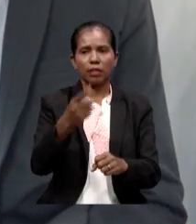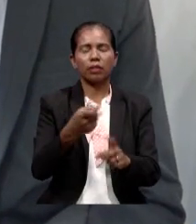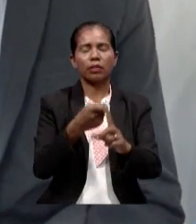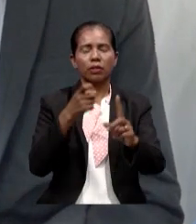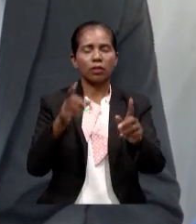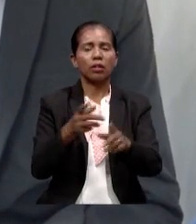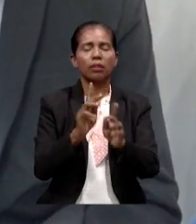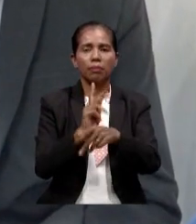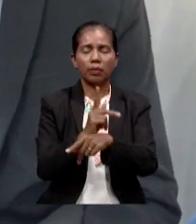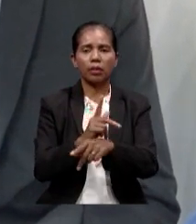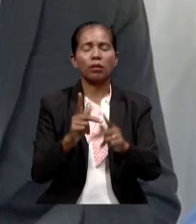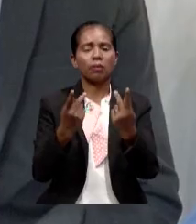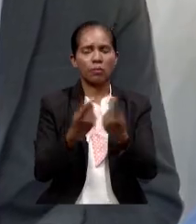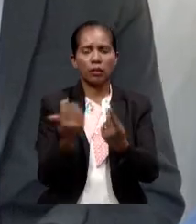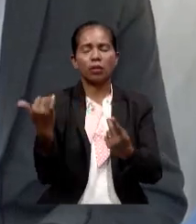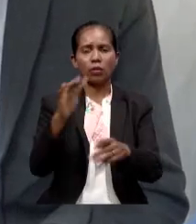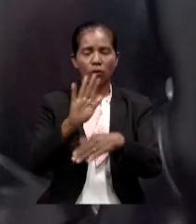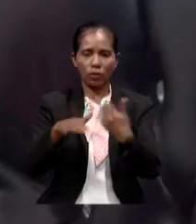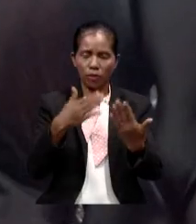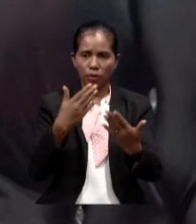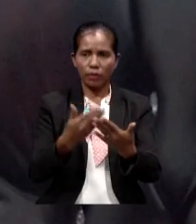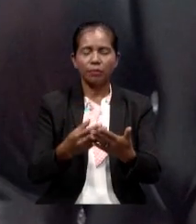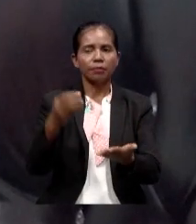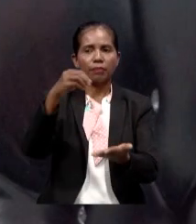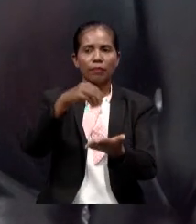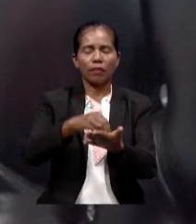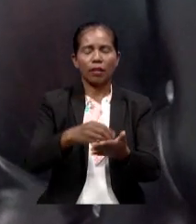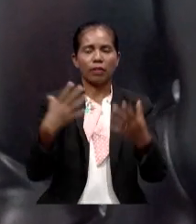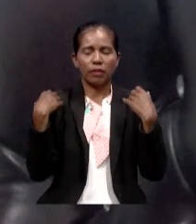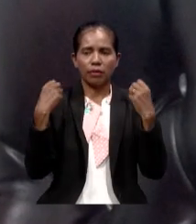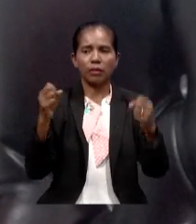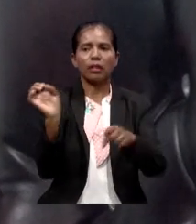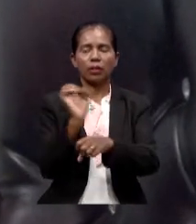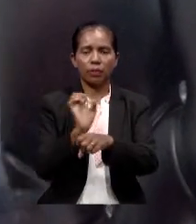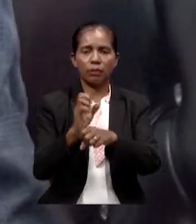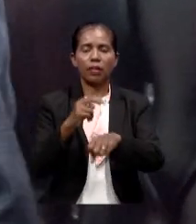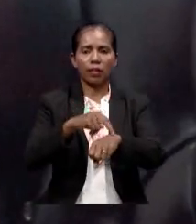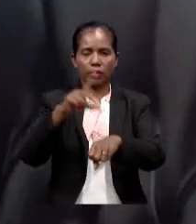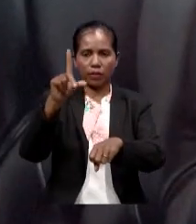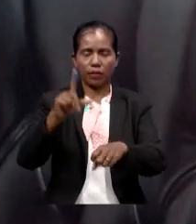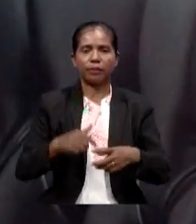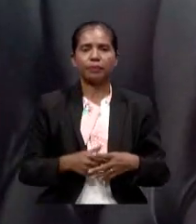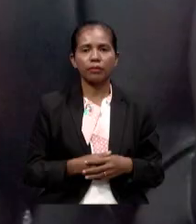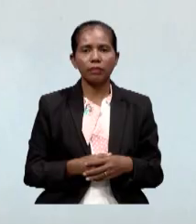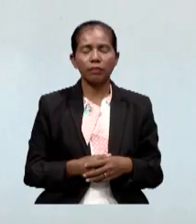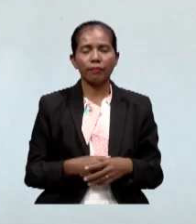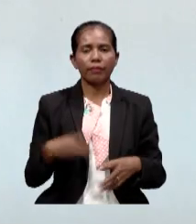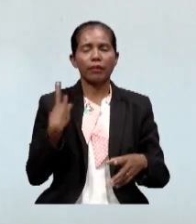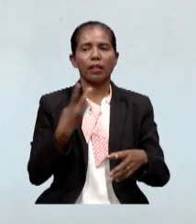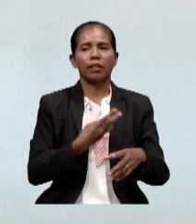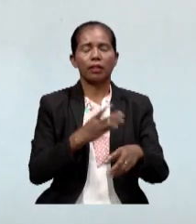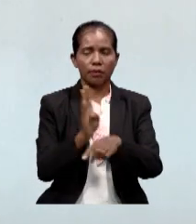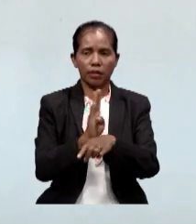empresariu hotu, atu ia paradigma fon ba hira investe hodi a forța economia național. Este empresariu ne agora, tendi